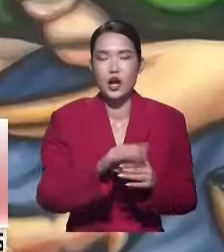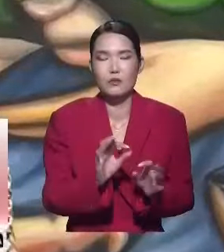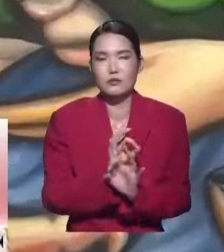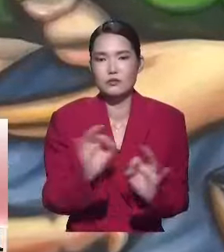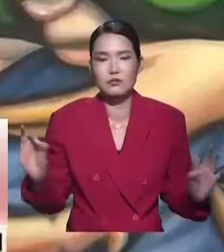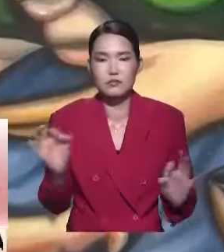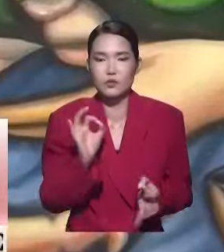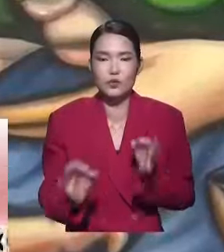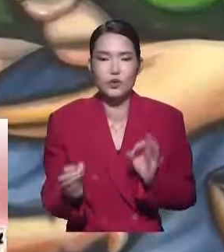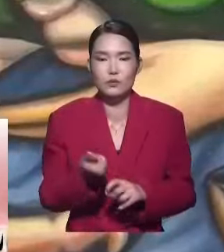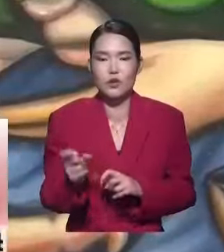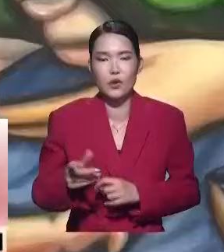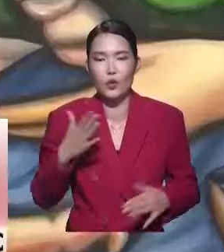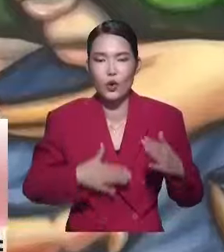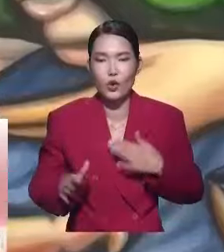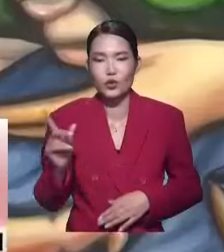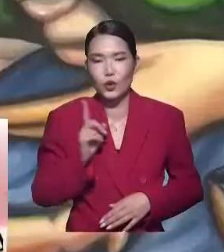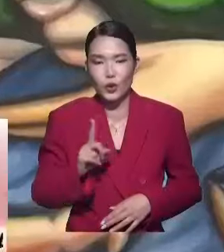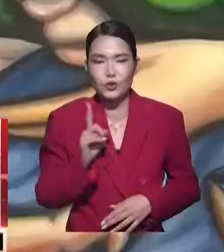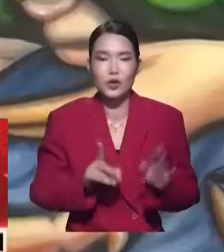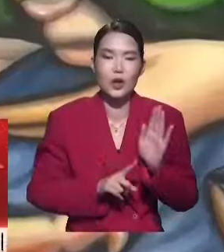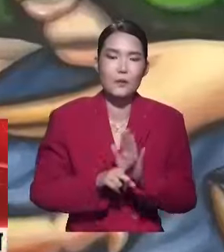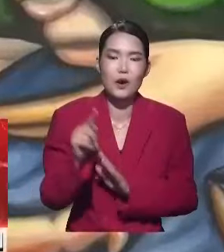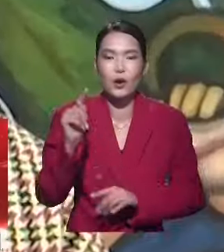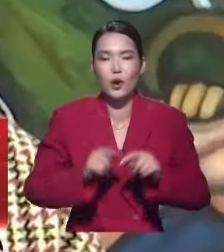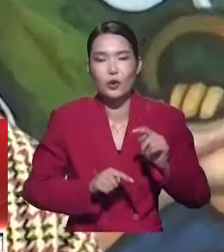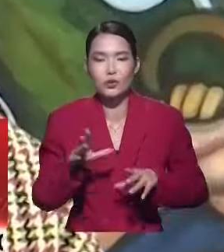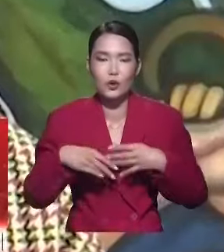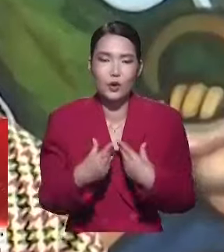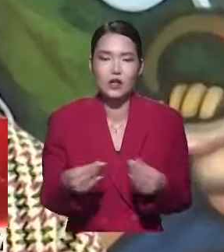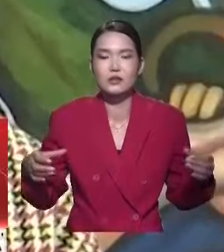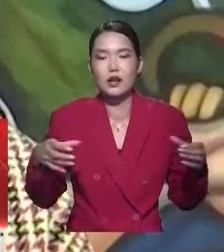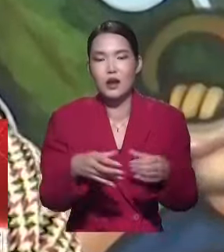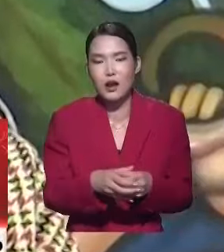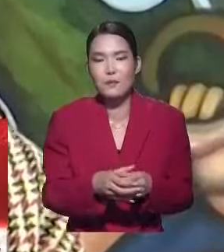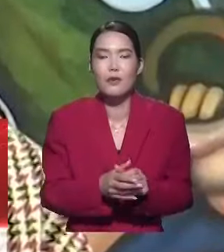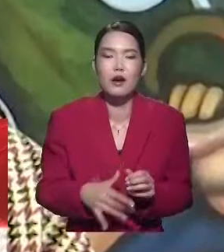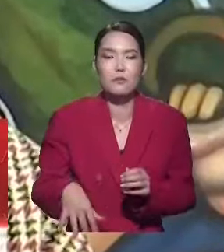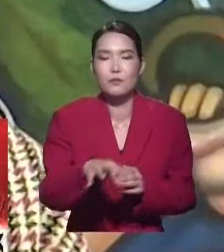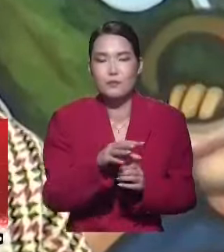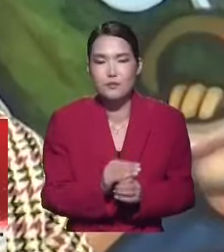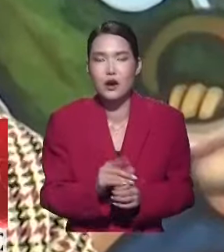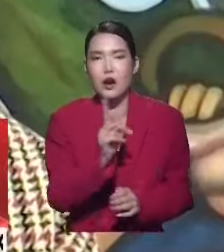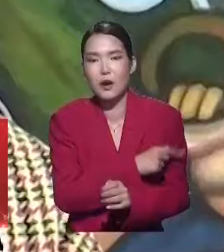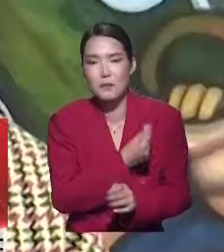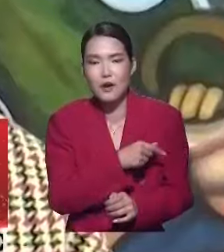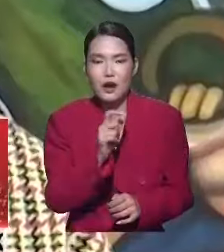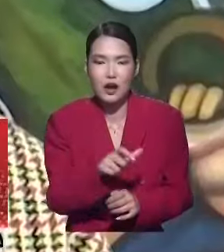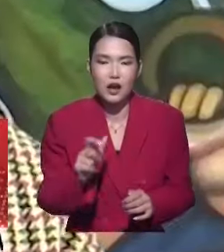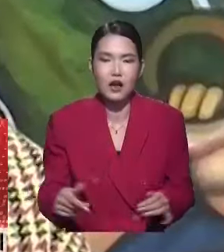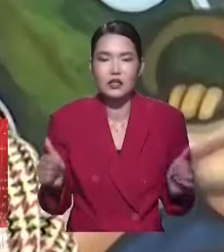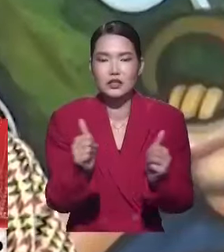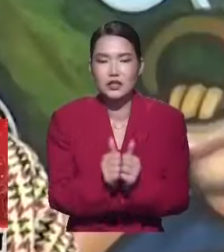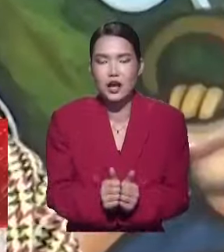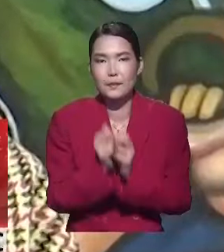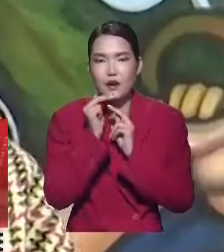қатты қуандық барша туысқанмен, отбасымызбен. Дәрігерлер де, медбикелер де қасымына бір елі